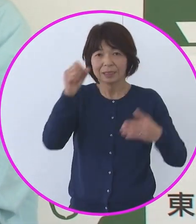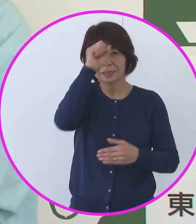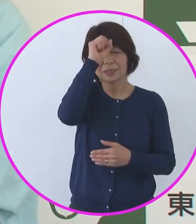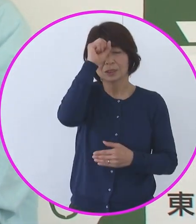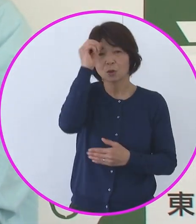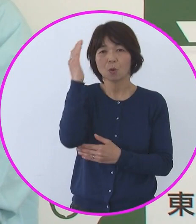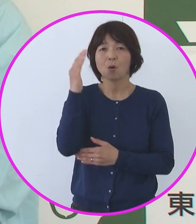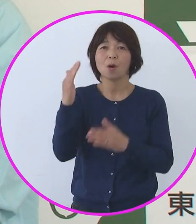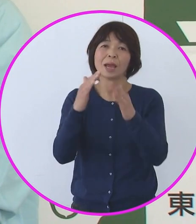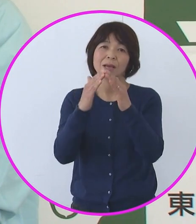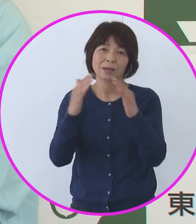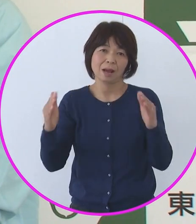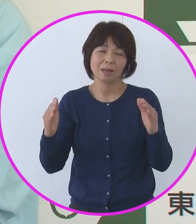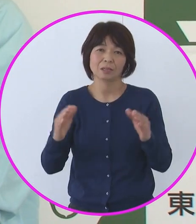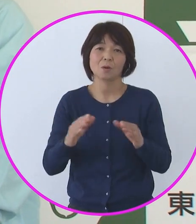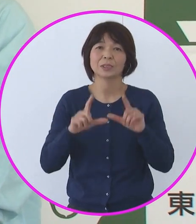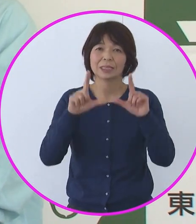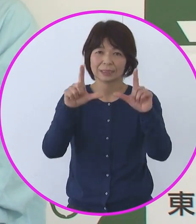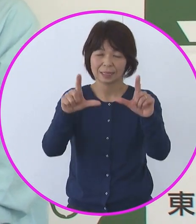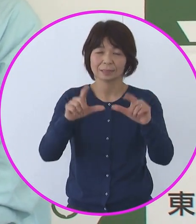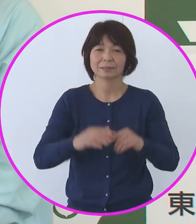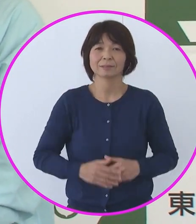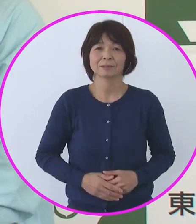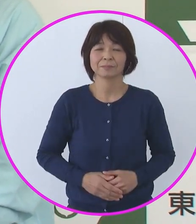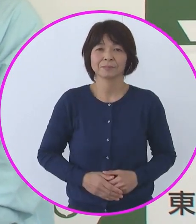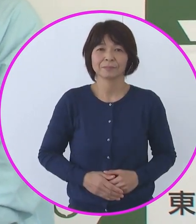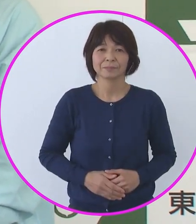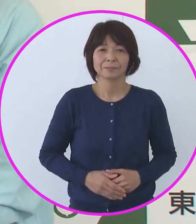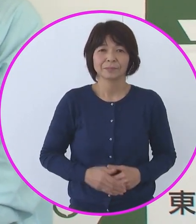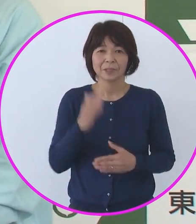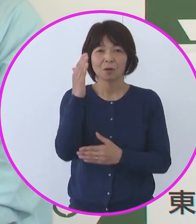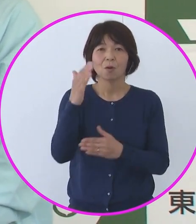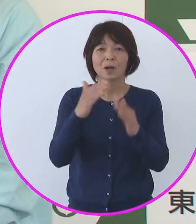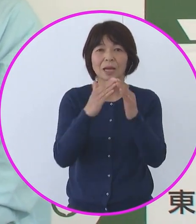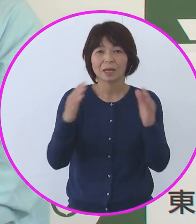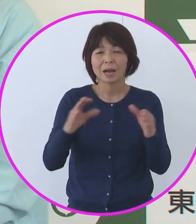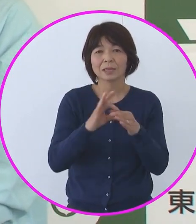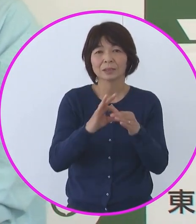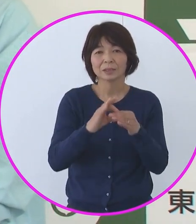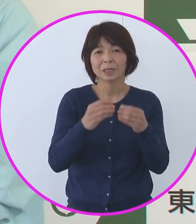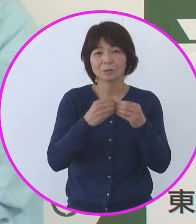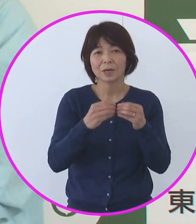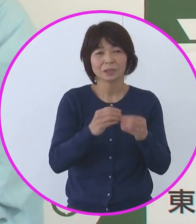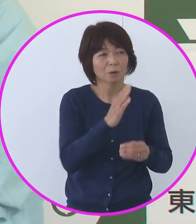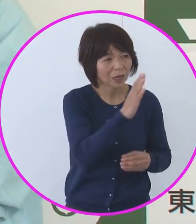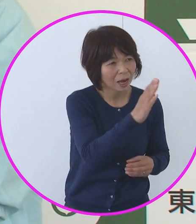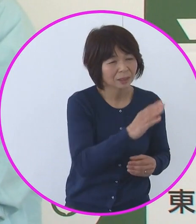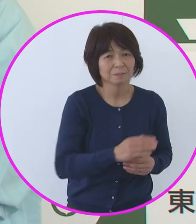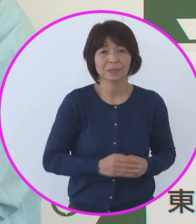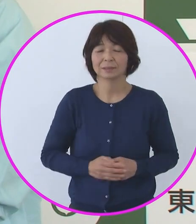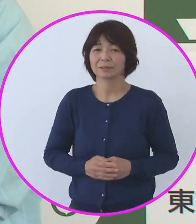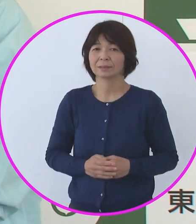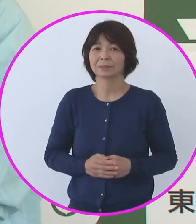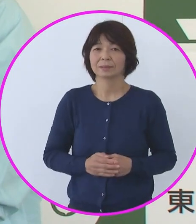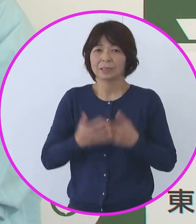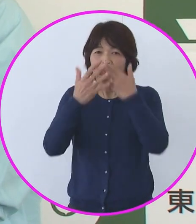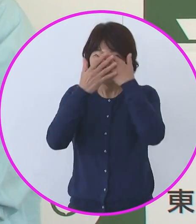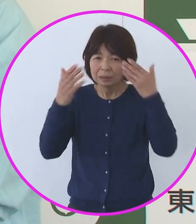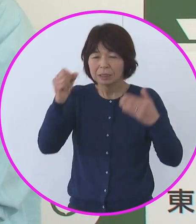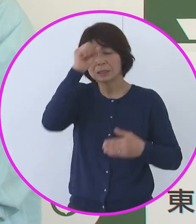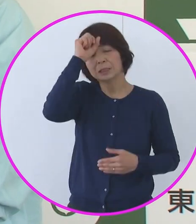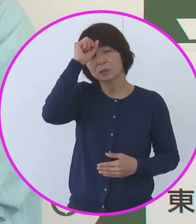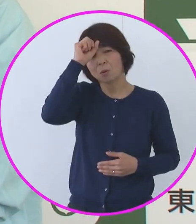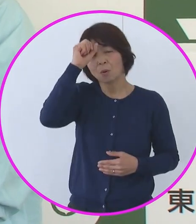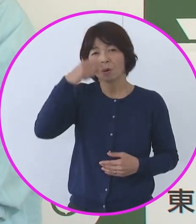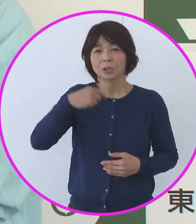講演会についてご案内します。 では講演会について詳しく教えてください。 はい、認知症は自分